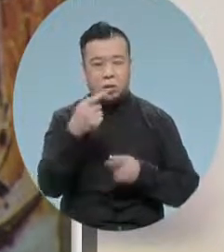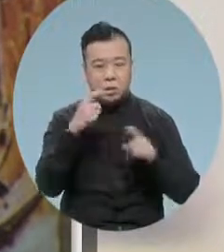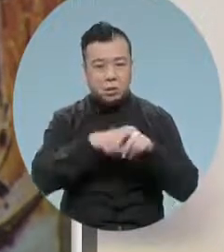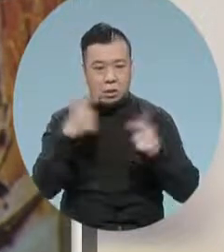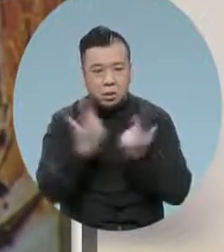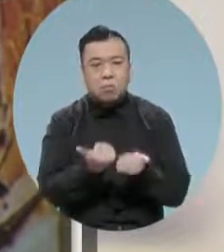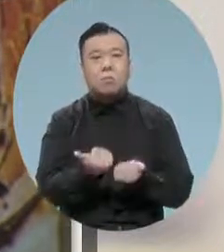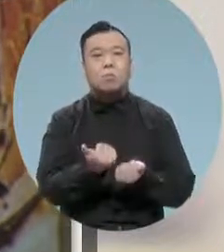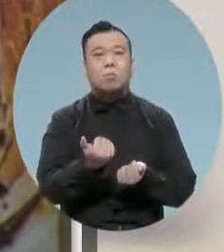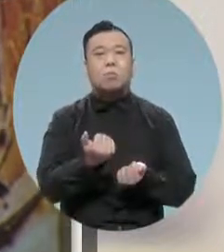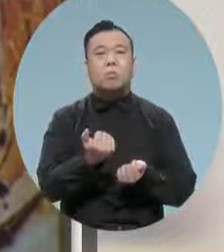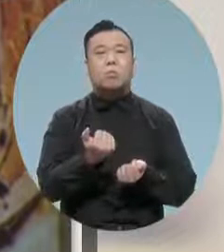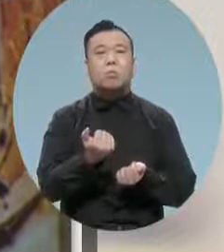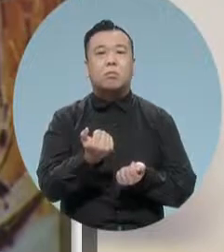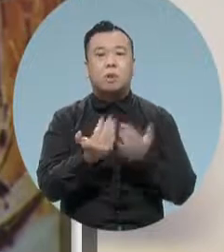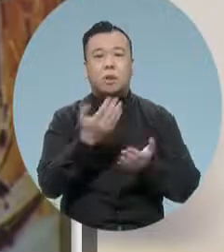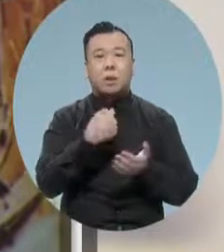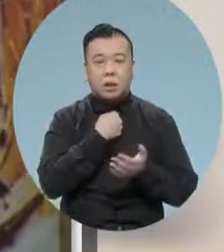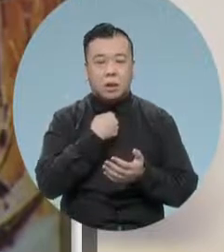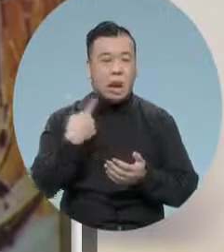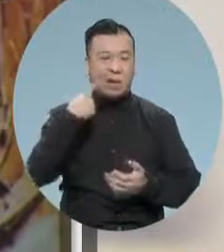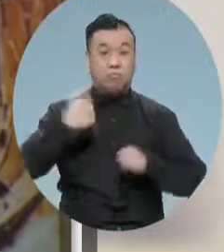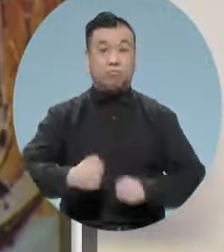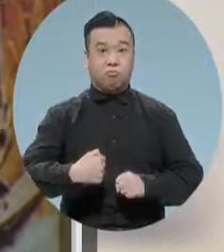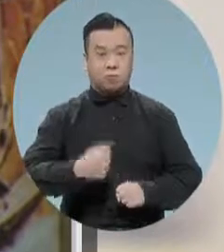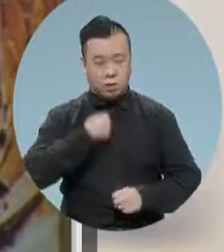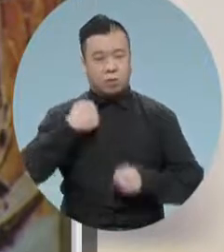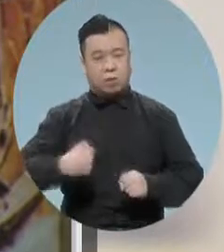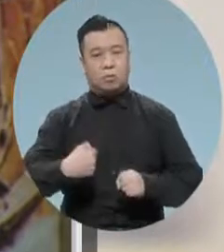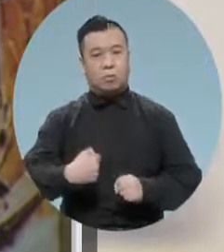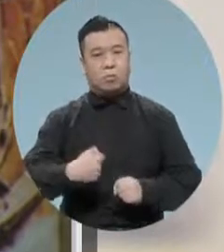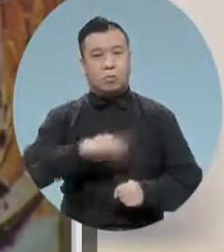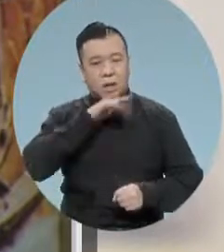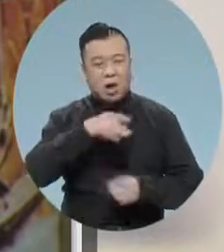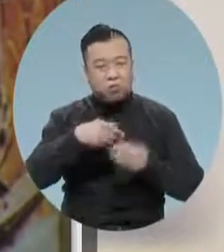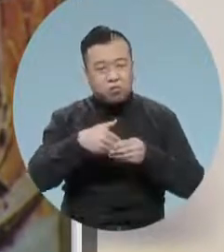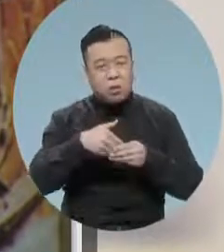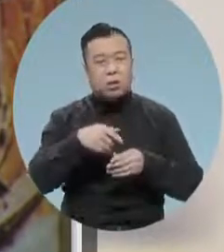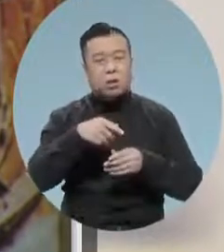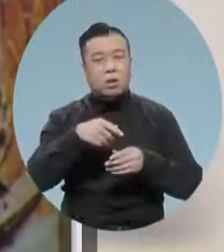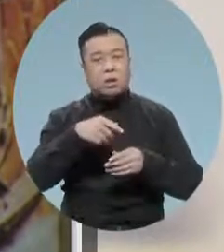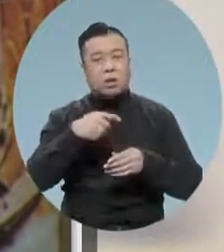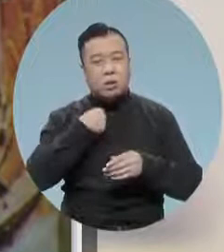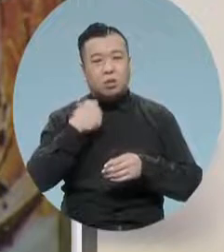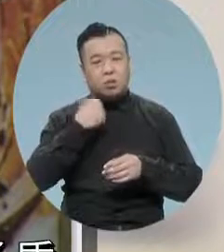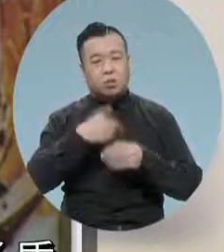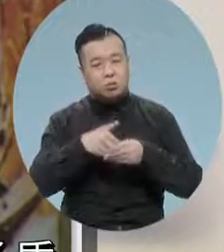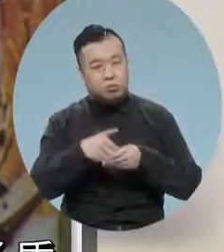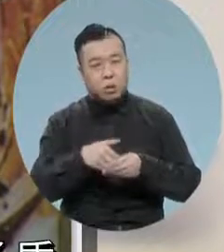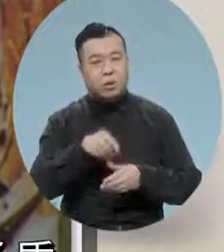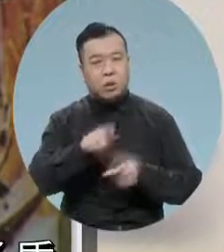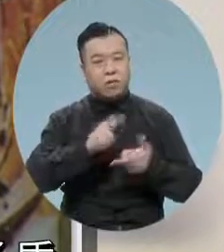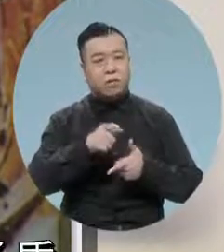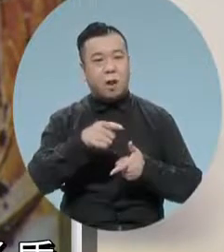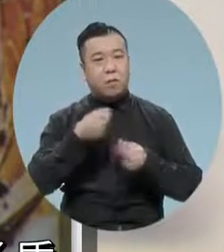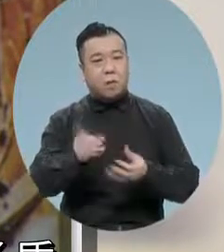時候咧，就或者要應該硬嘅時候就要硬，應該軟嘅懷柔嘅時候就盡量軟。咁呢種